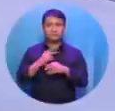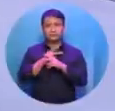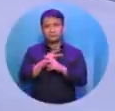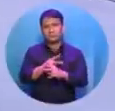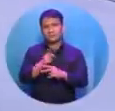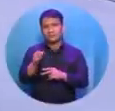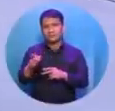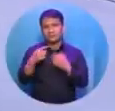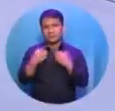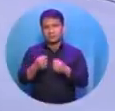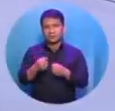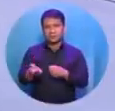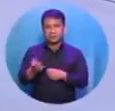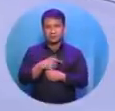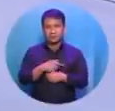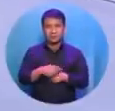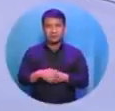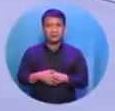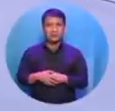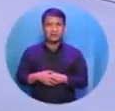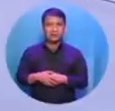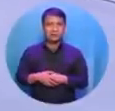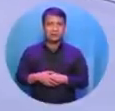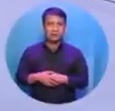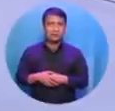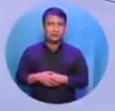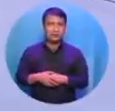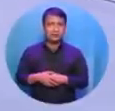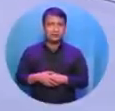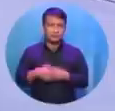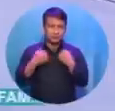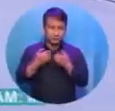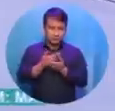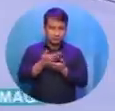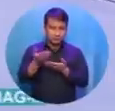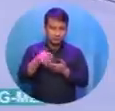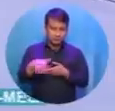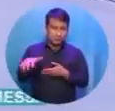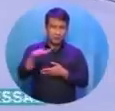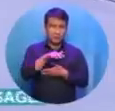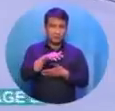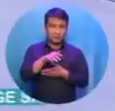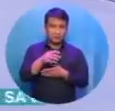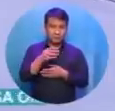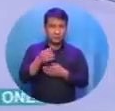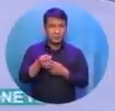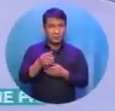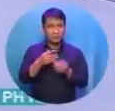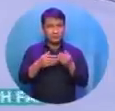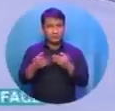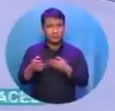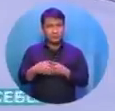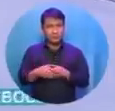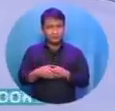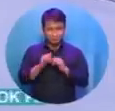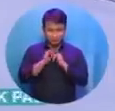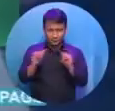Ganong katibay ang inyong resistensya. Vita Zinc. Mabibili sa lahat ng butika. Meron po sa lahat ng butika, pati sa